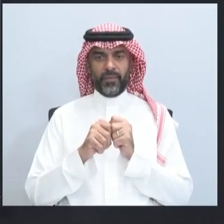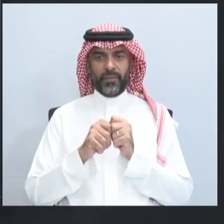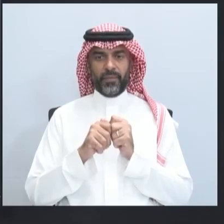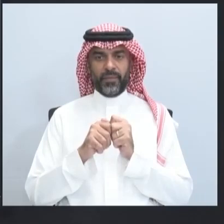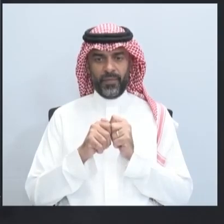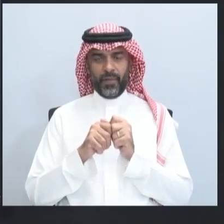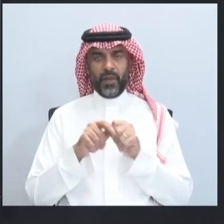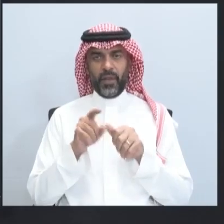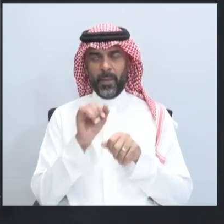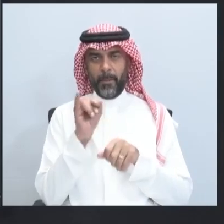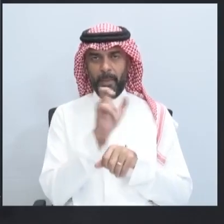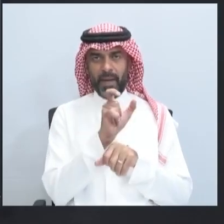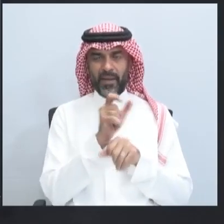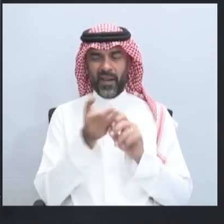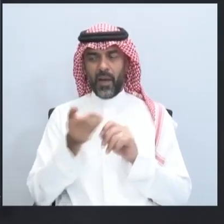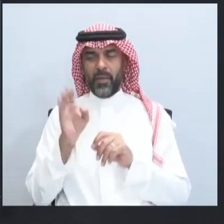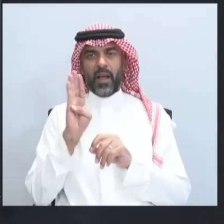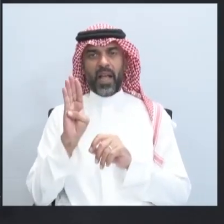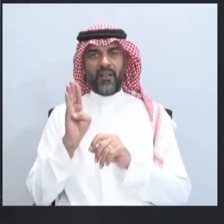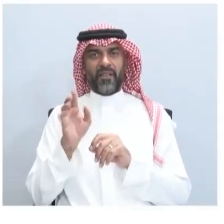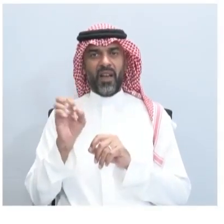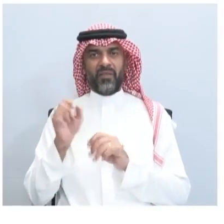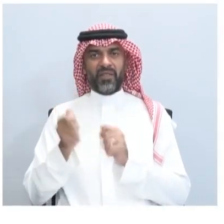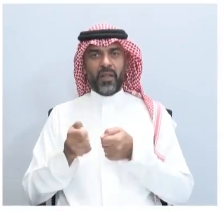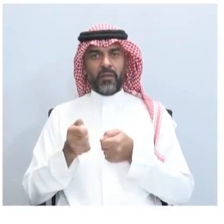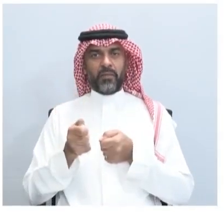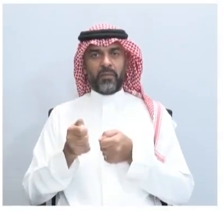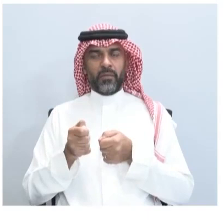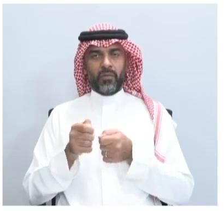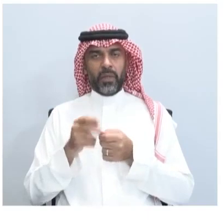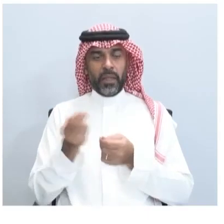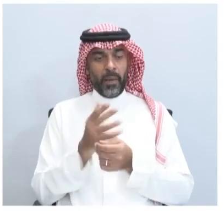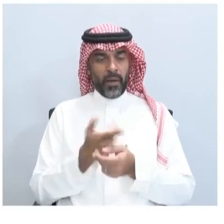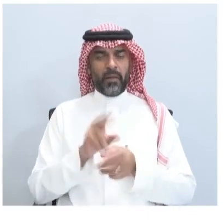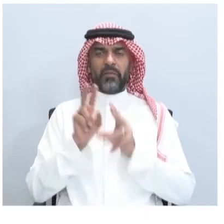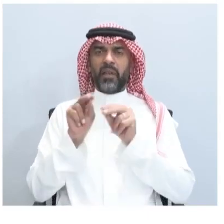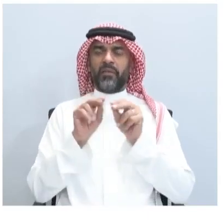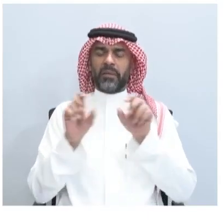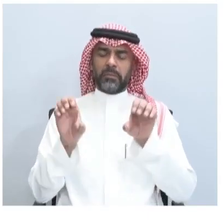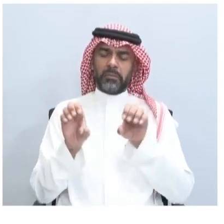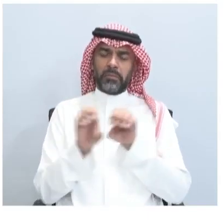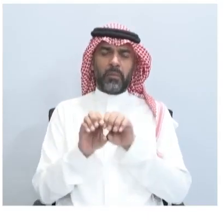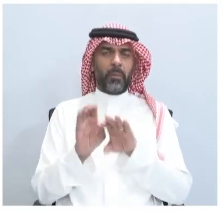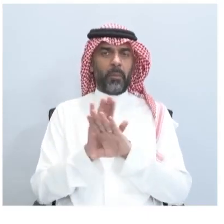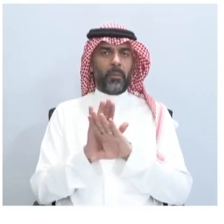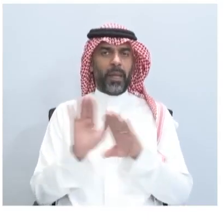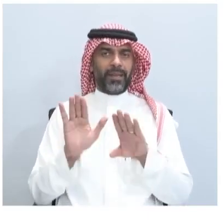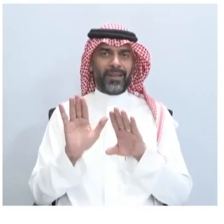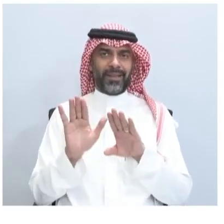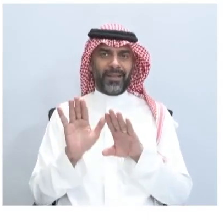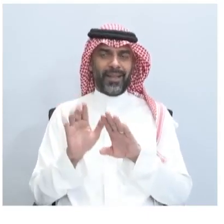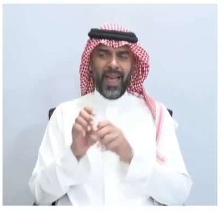الكاف فلم نحذف شيئا انما كتبناهما وهما كلمتان كتبناهما